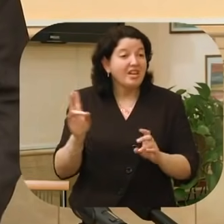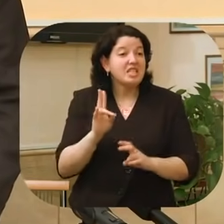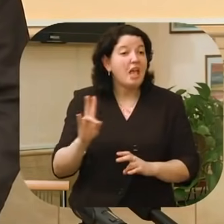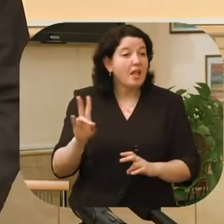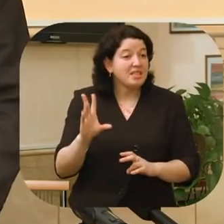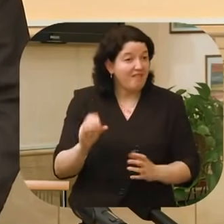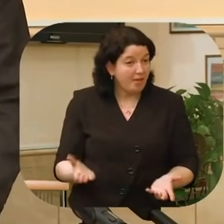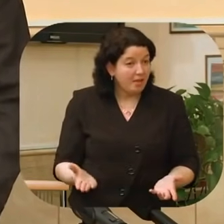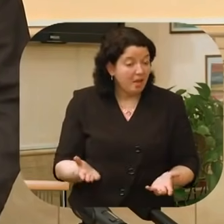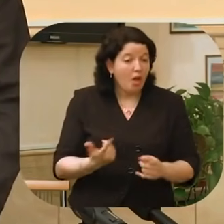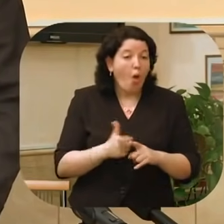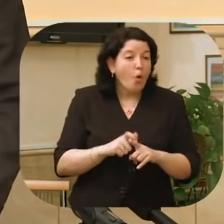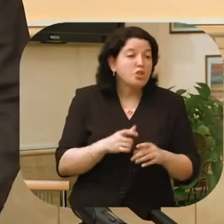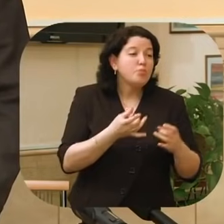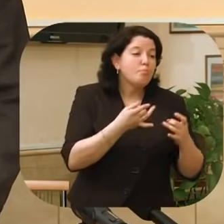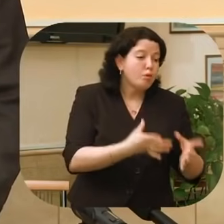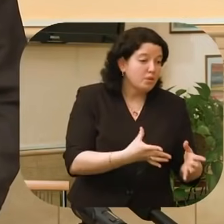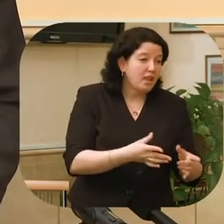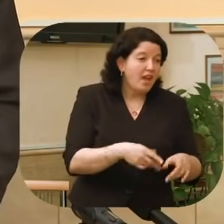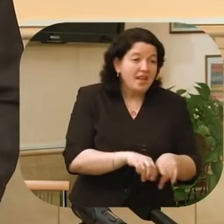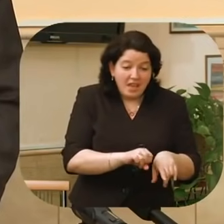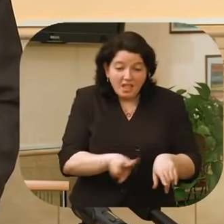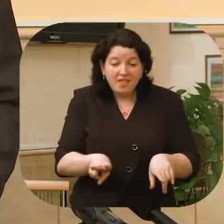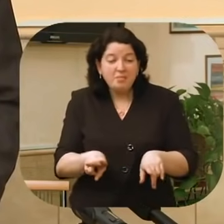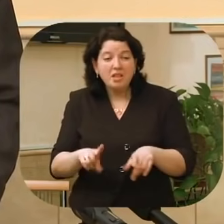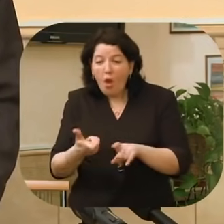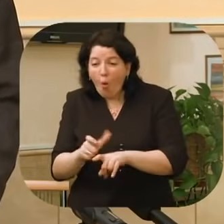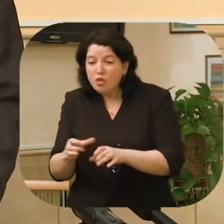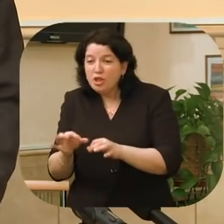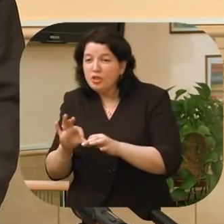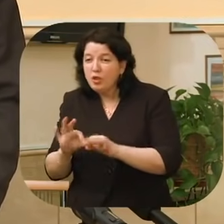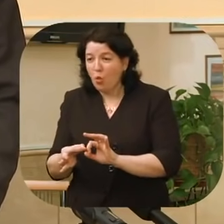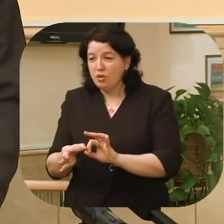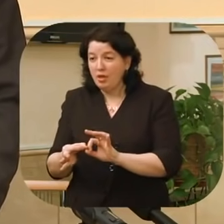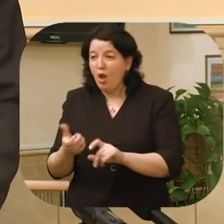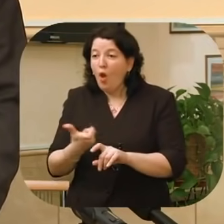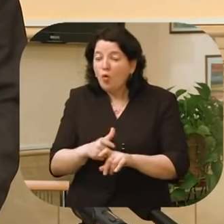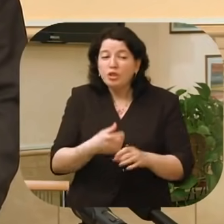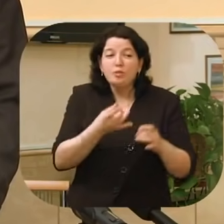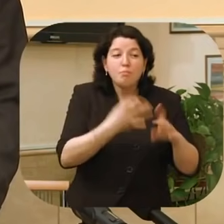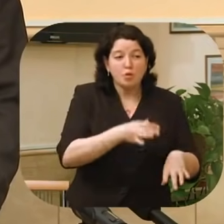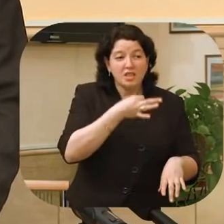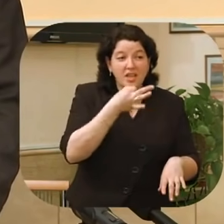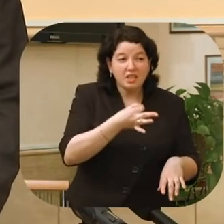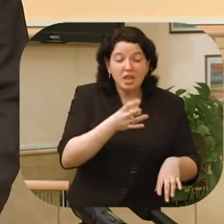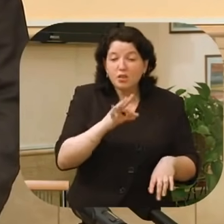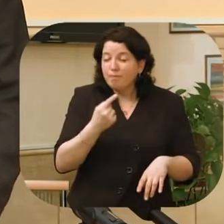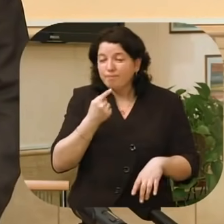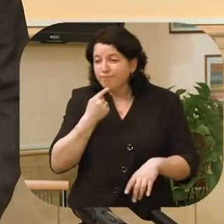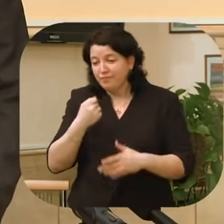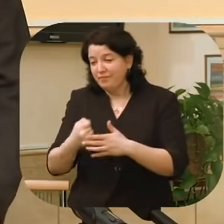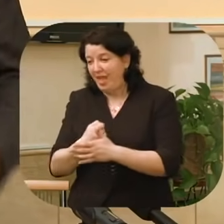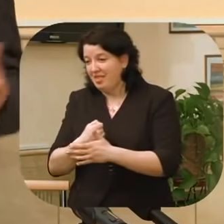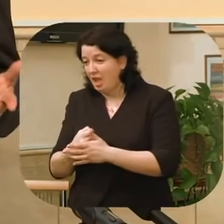Очень простое это и очень сложное. Очень просто сказать и очень трудно достичь. Ну, представьте